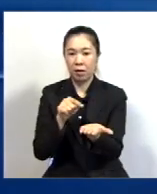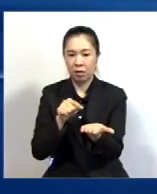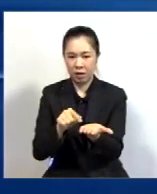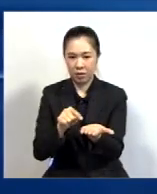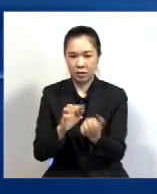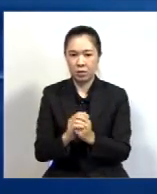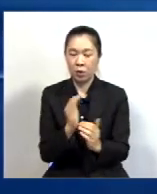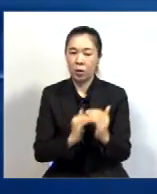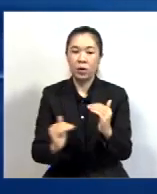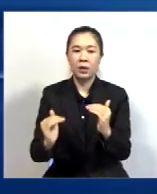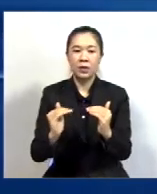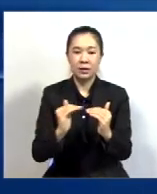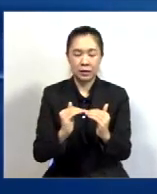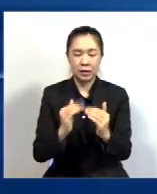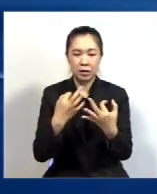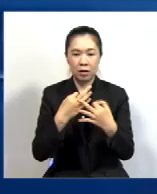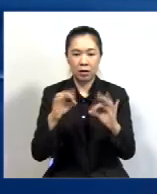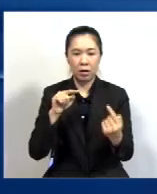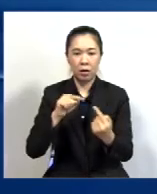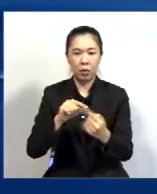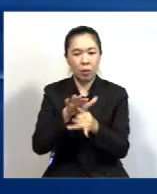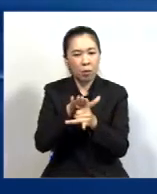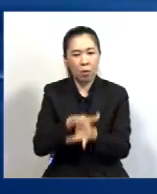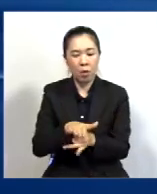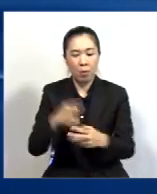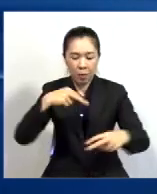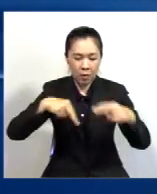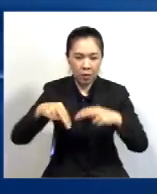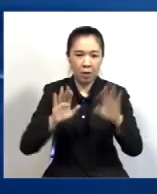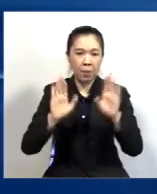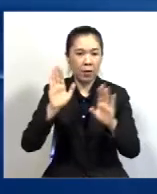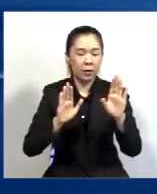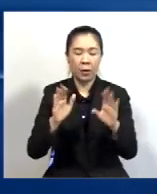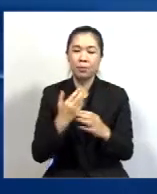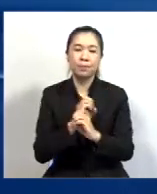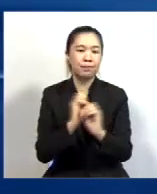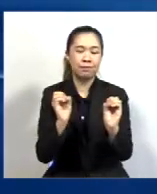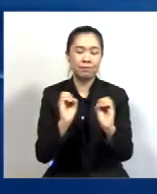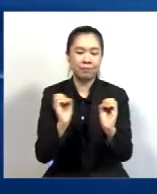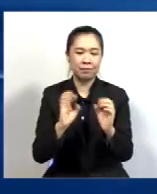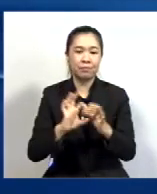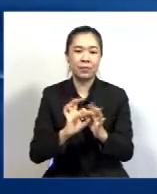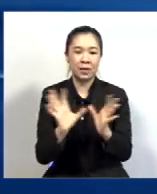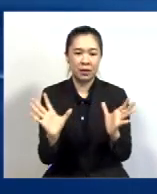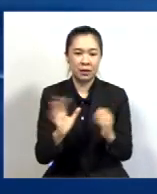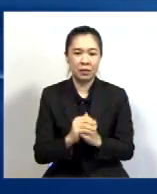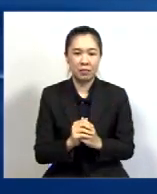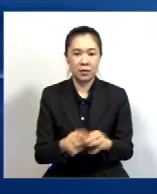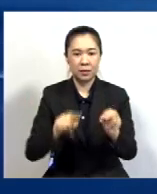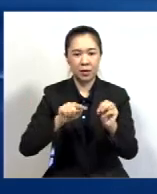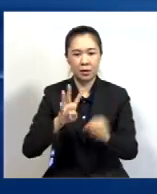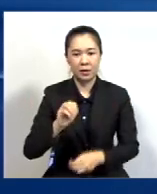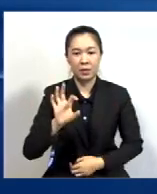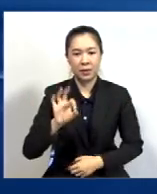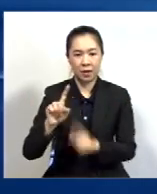การใช้สิทธิหรือเสรีภาพเพื่อล้มล้างการปกครองระบอบประชาธิปไตยอันมีพระกษัตริย์ทรงเป็นประมุขตามรัฐธรรมนูญมาตรา